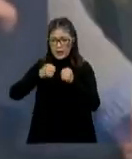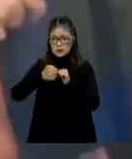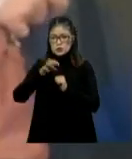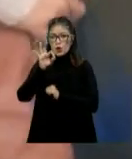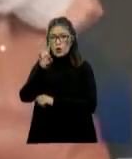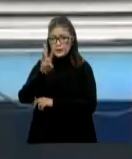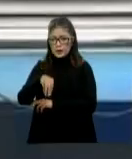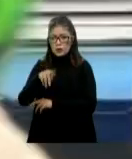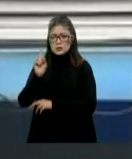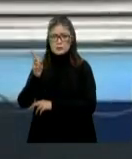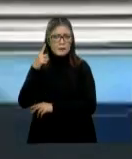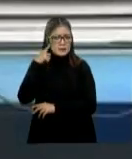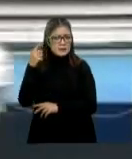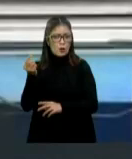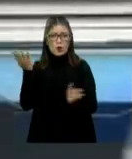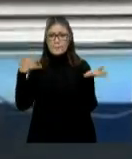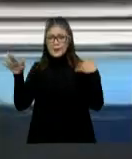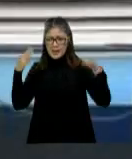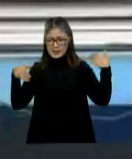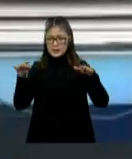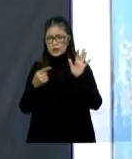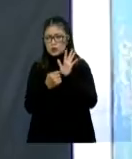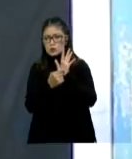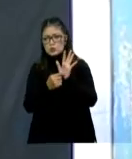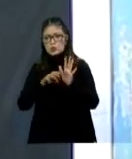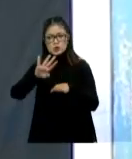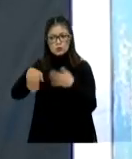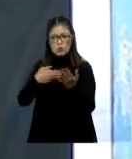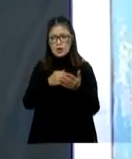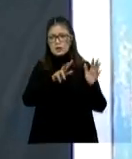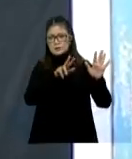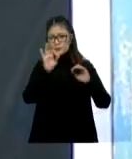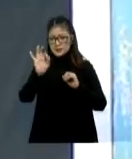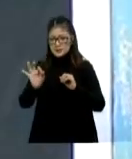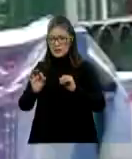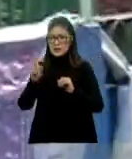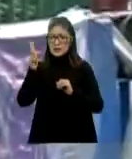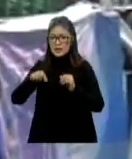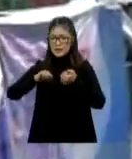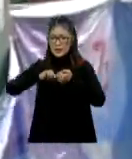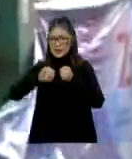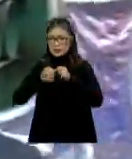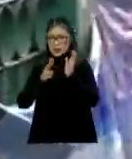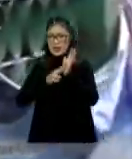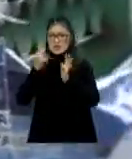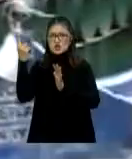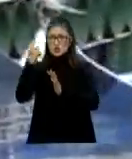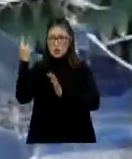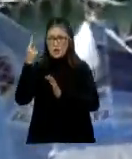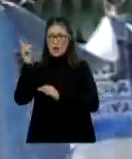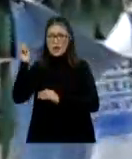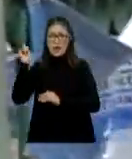di Jawa Bali yang merepresentasikan hampir 95% kasus nasional. Di luar Jawa Bali, pemberlakuan PPKM di